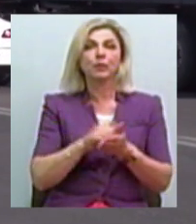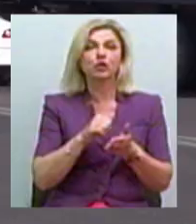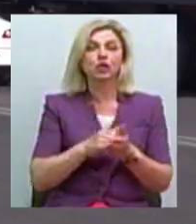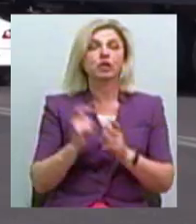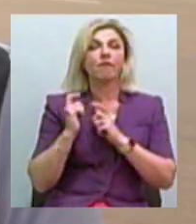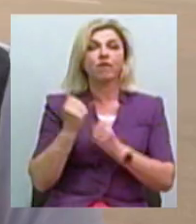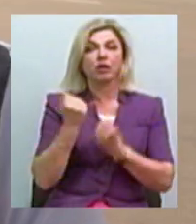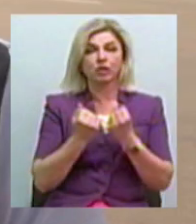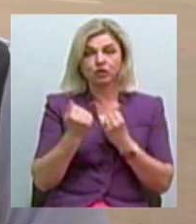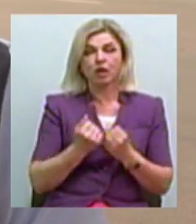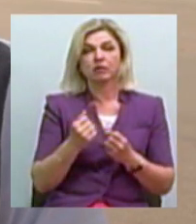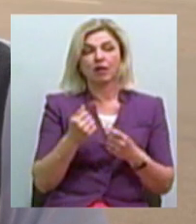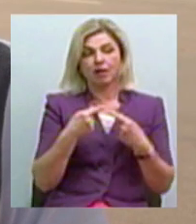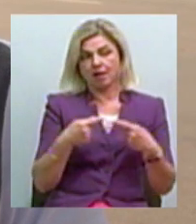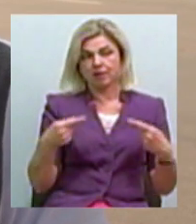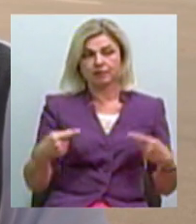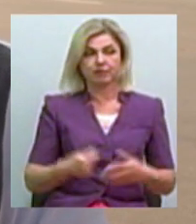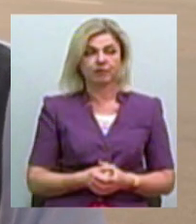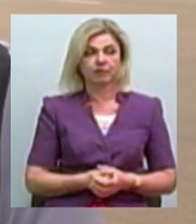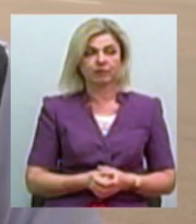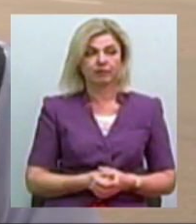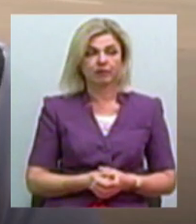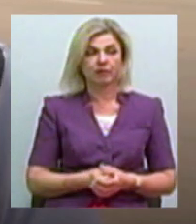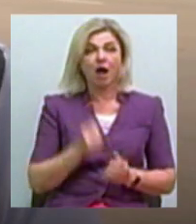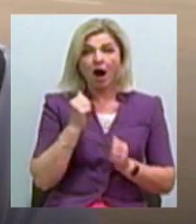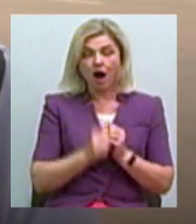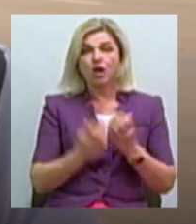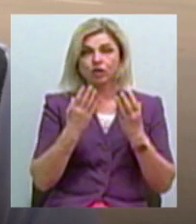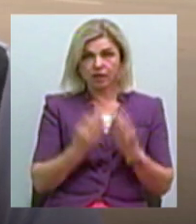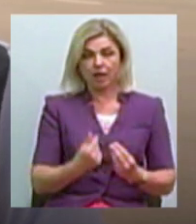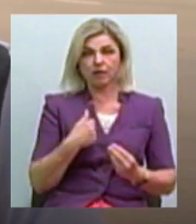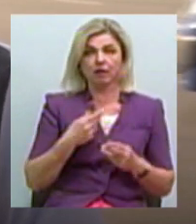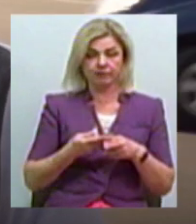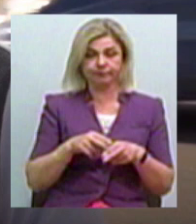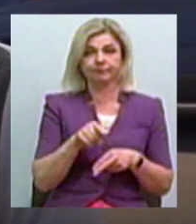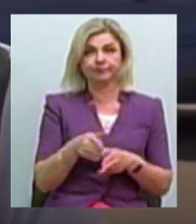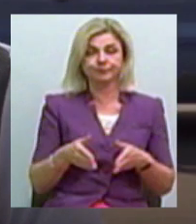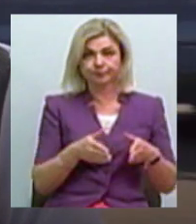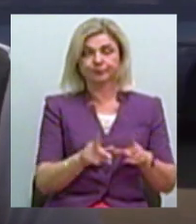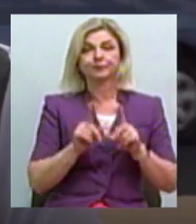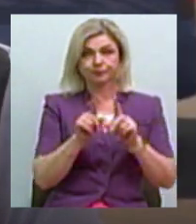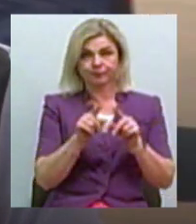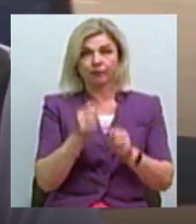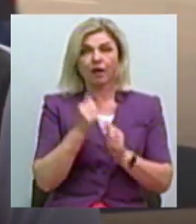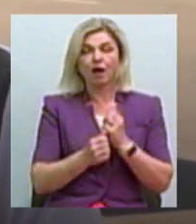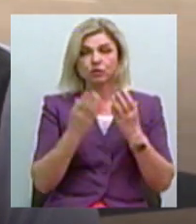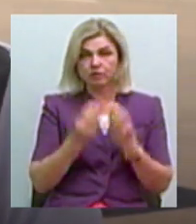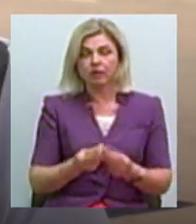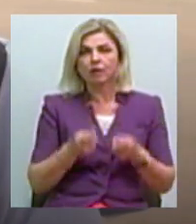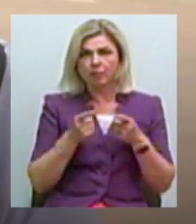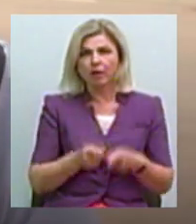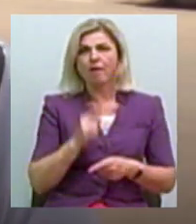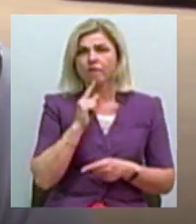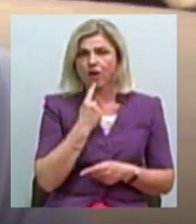на узбіччях розділились. Кожен день ця дорога їжує. Я щодня їжджу цією дорогою. Це насправді дуже